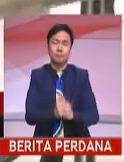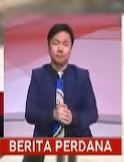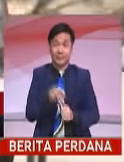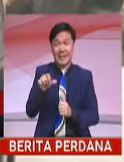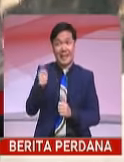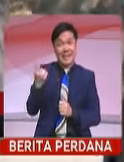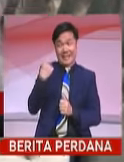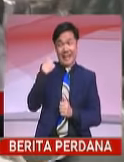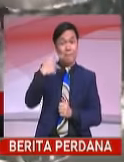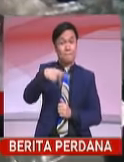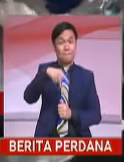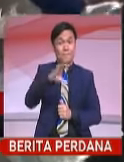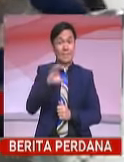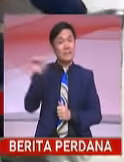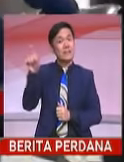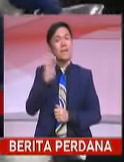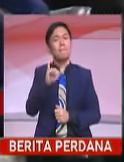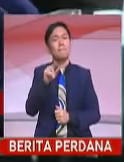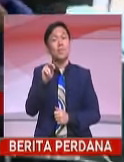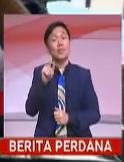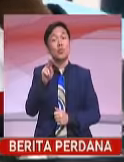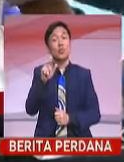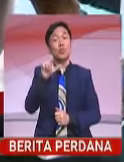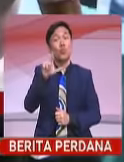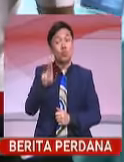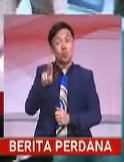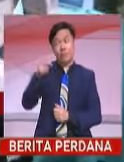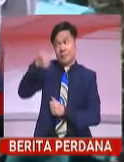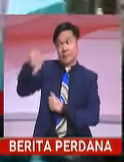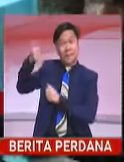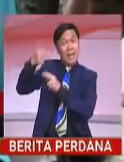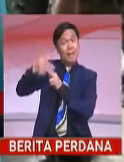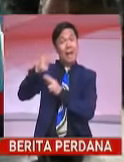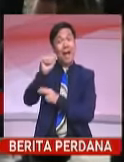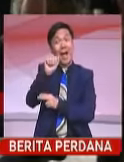Bercakap dalam sidang media di Bintulu, Dato' Aaron Ago berkata,